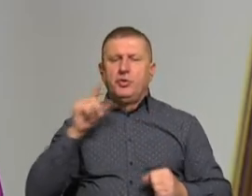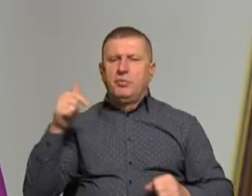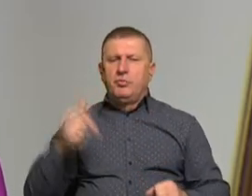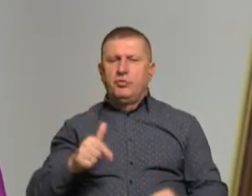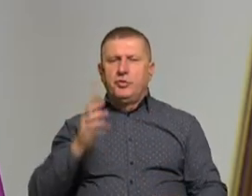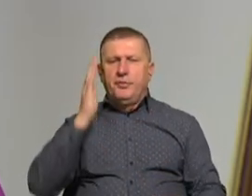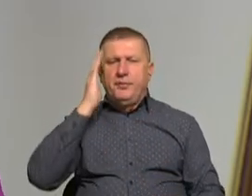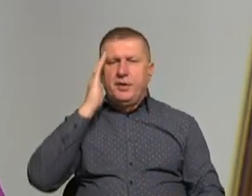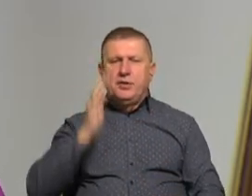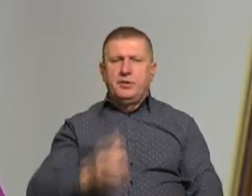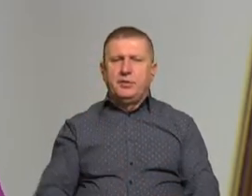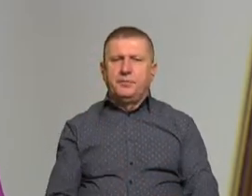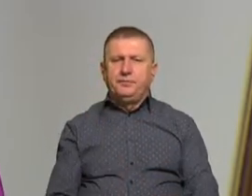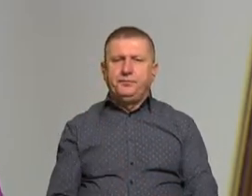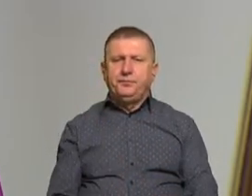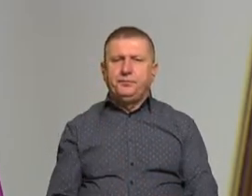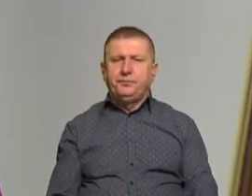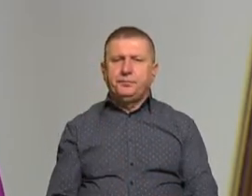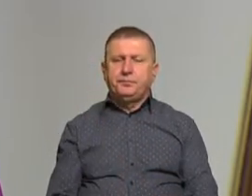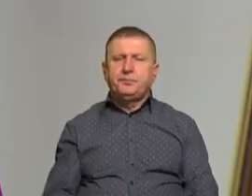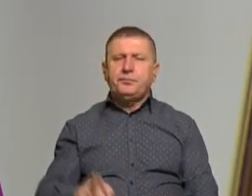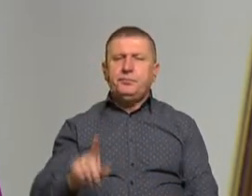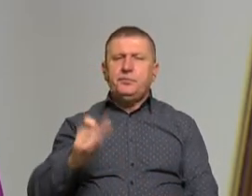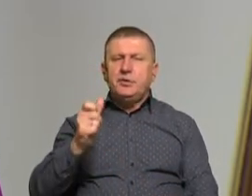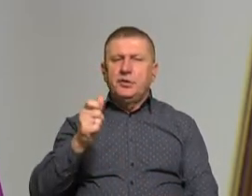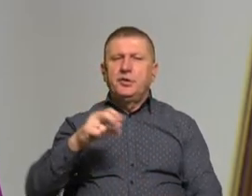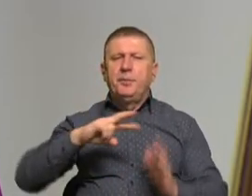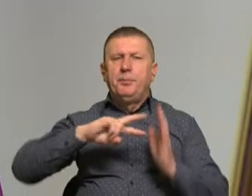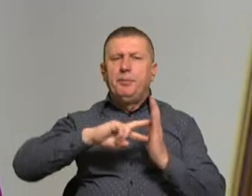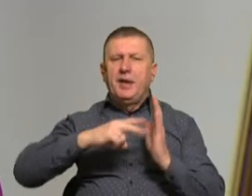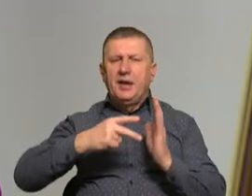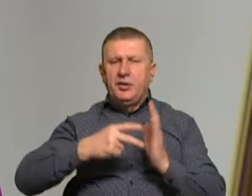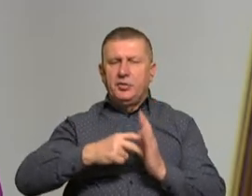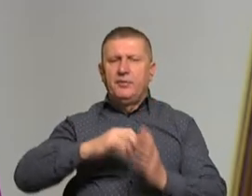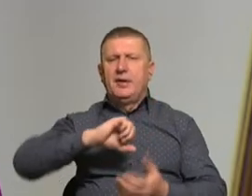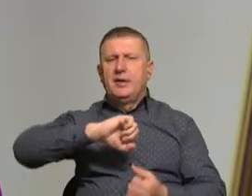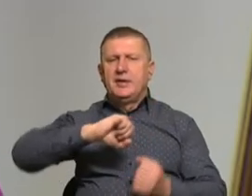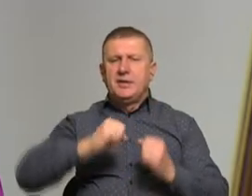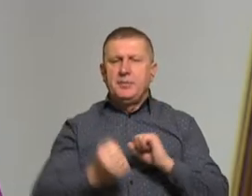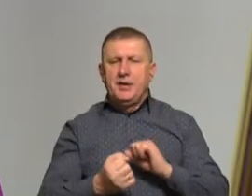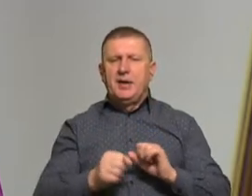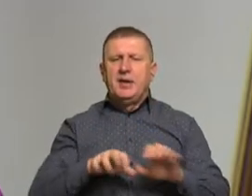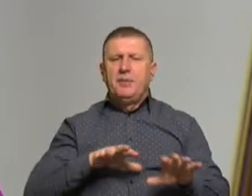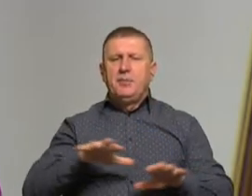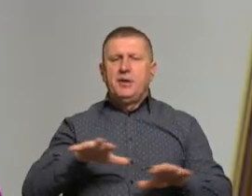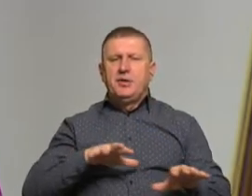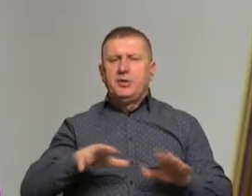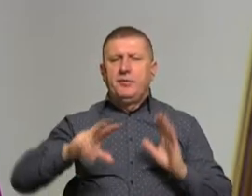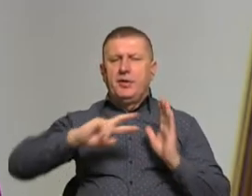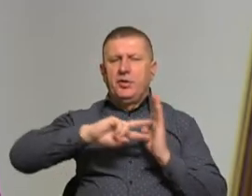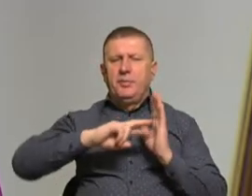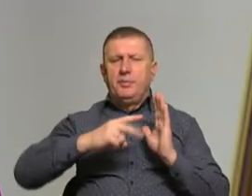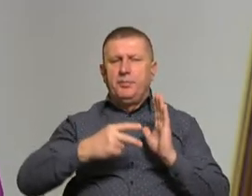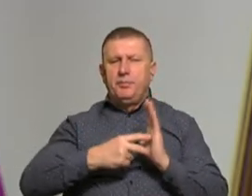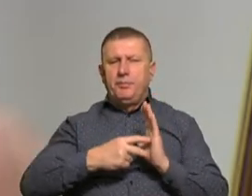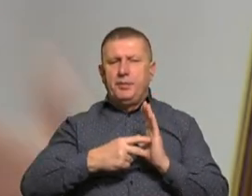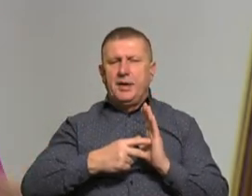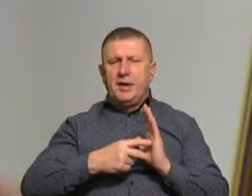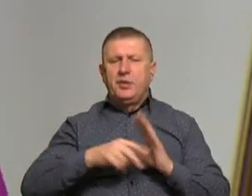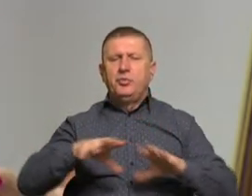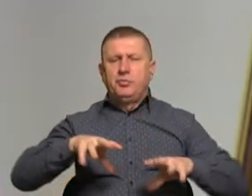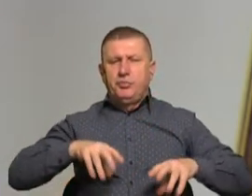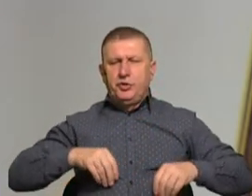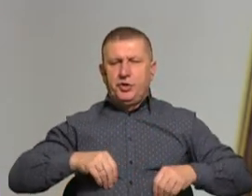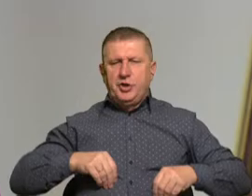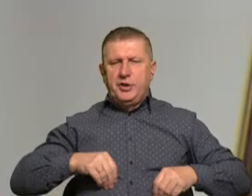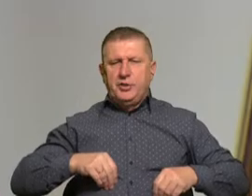konsultacje. To, co pan wspomniał, tak, planowana jest zmiana miejscowego planu i plany uproszczone będą musiały być przyjęte